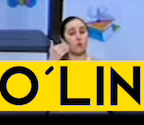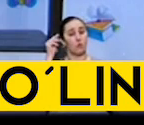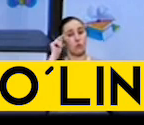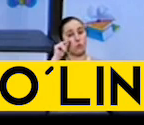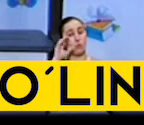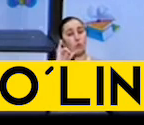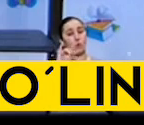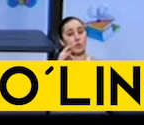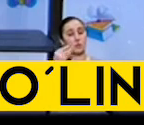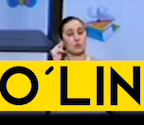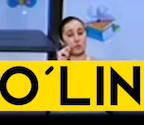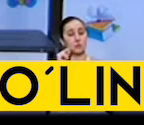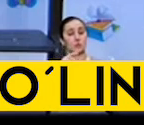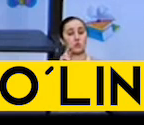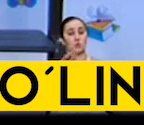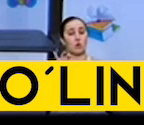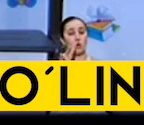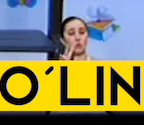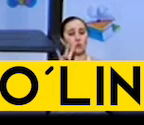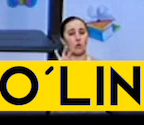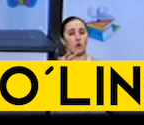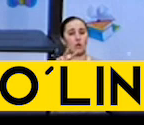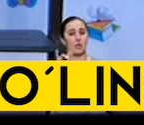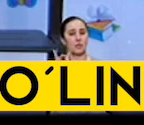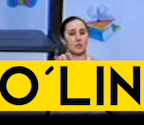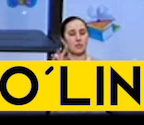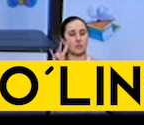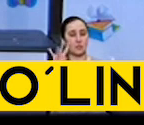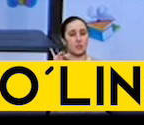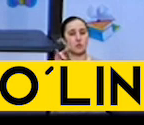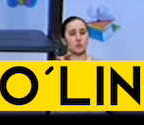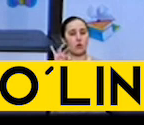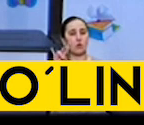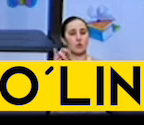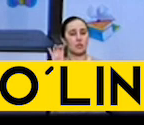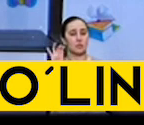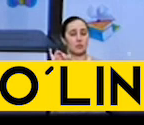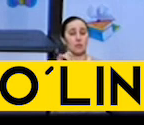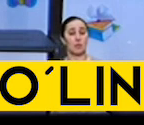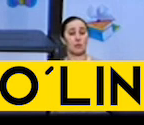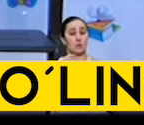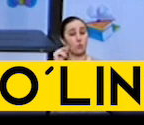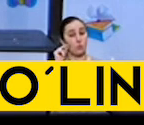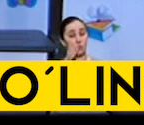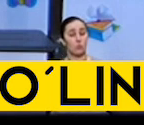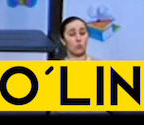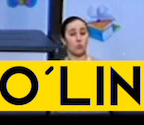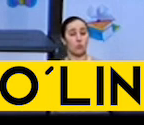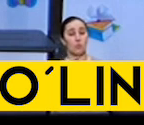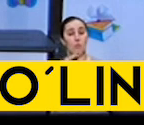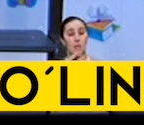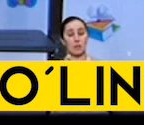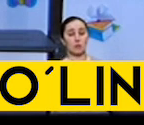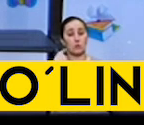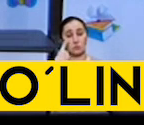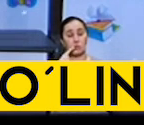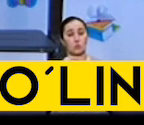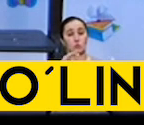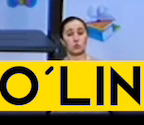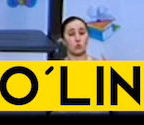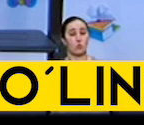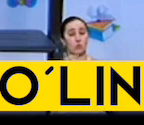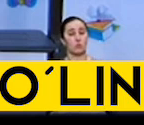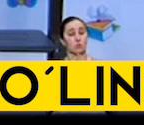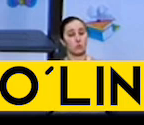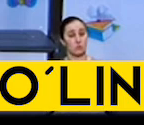oldingi o'qish darsimizda donolarning donosi matnini o'qigan edik va ushbu matn yuzasidan